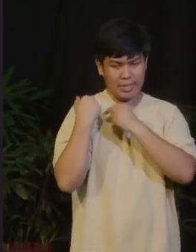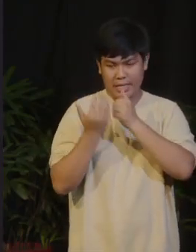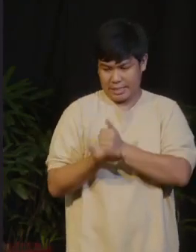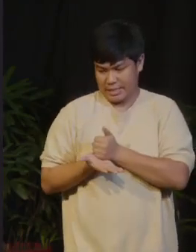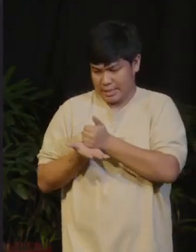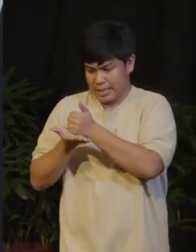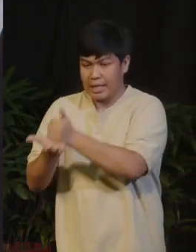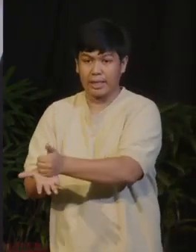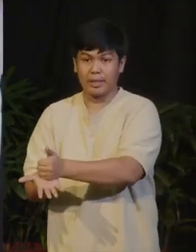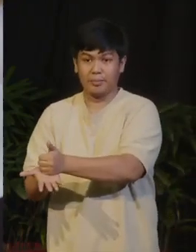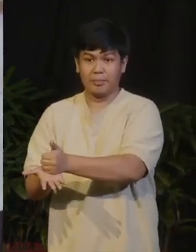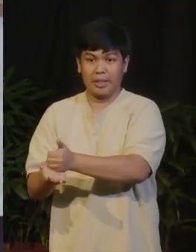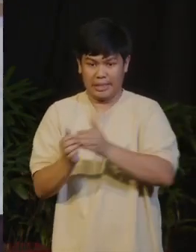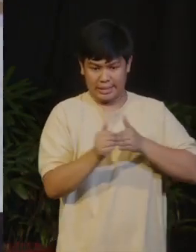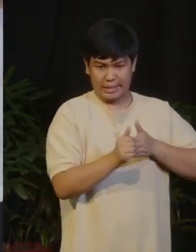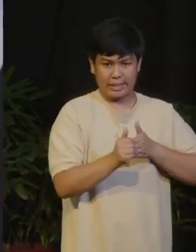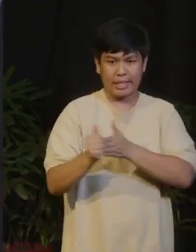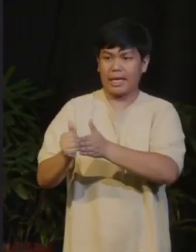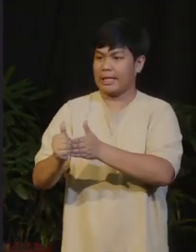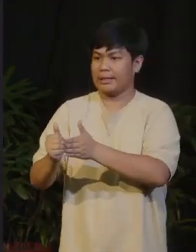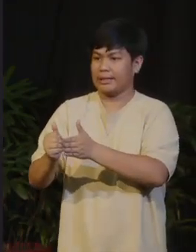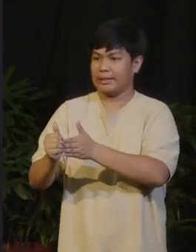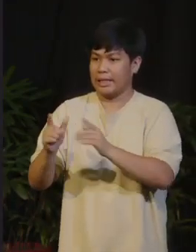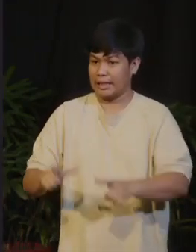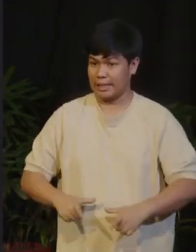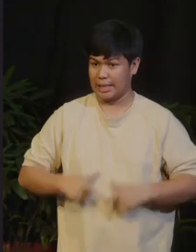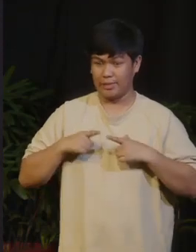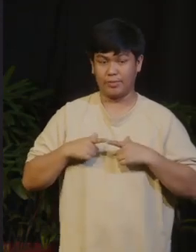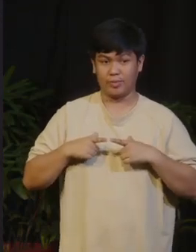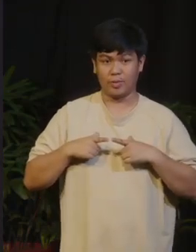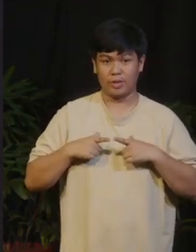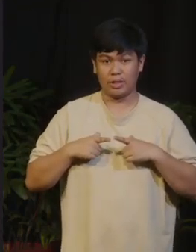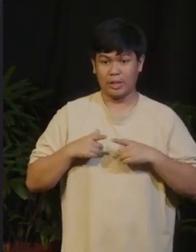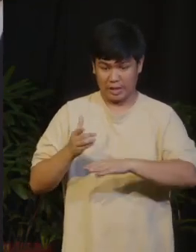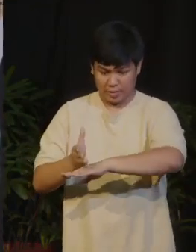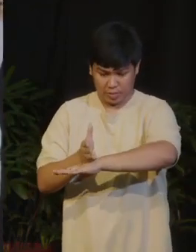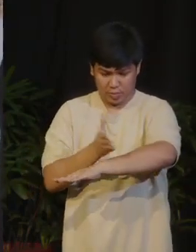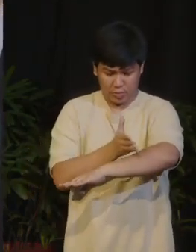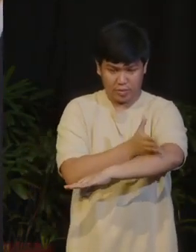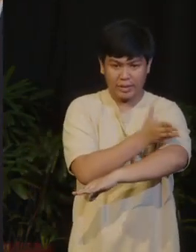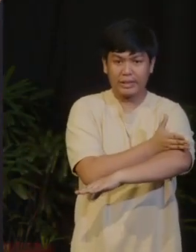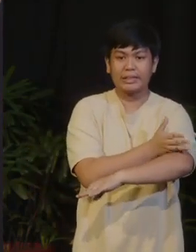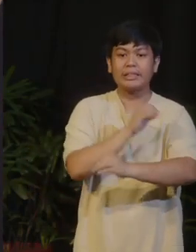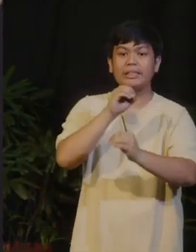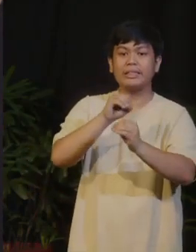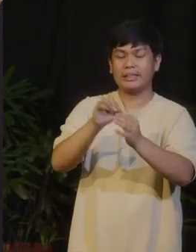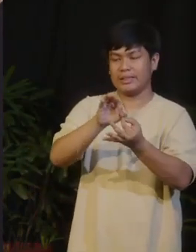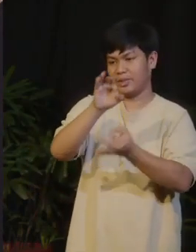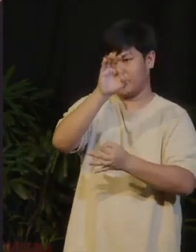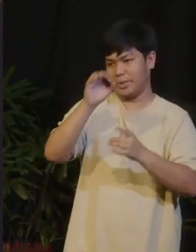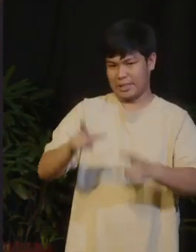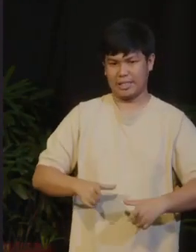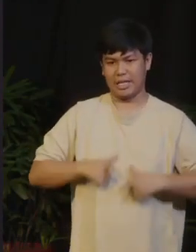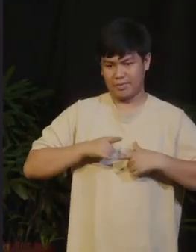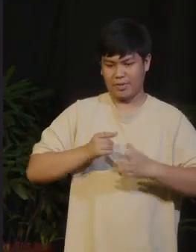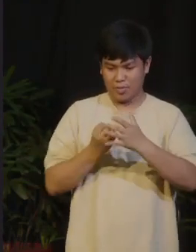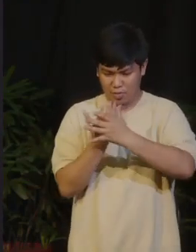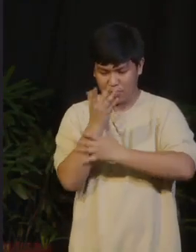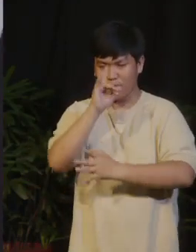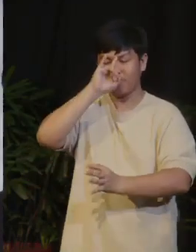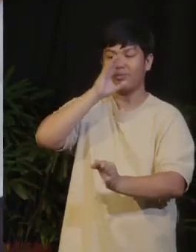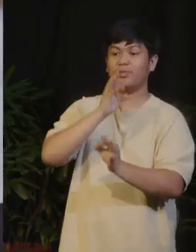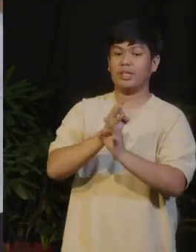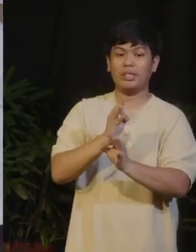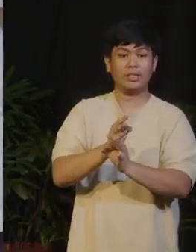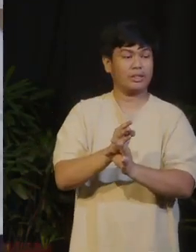akayin, pamunuan, upang sila ay lumago sa kanilang pananampalataya. Hindi